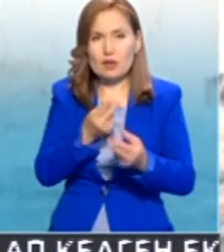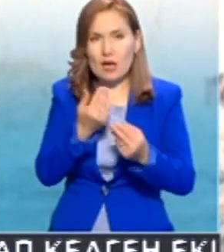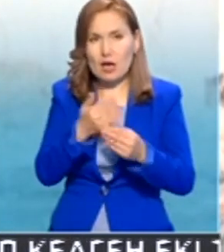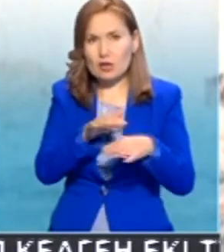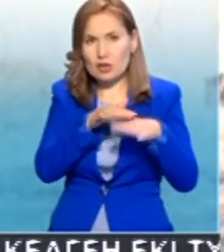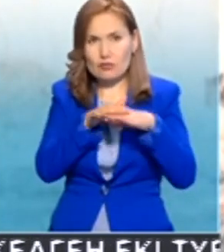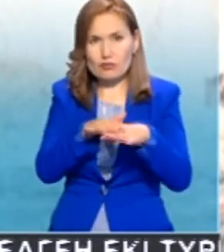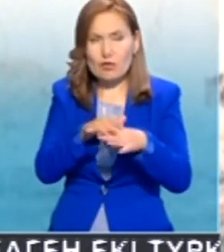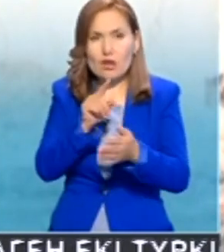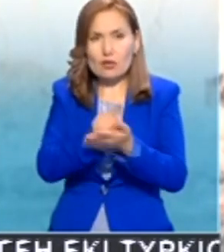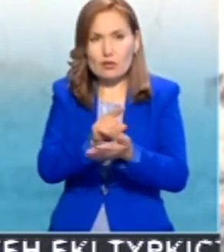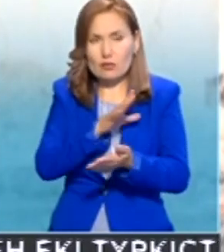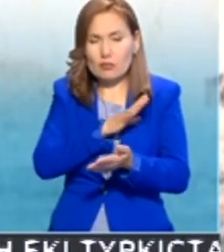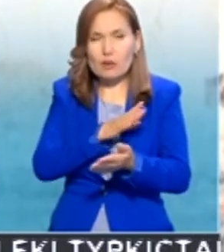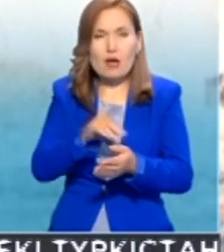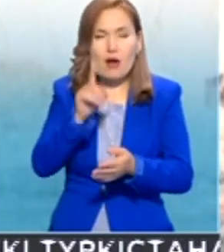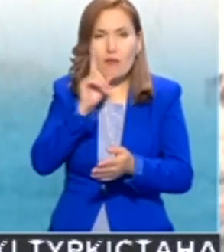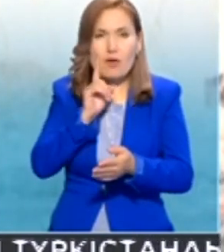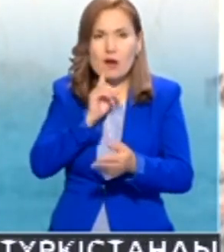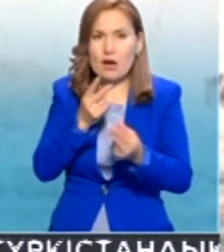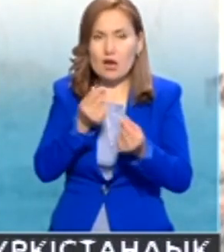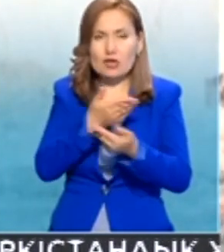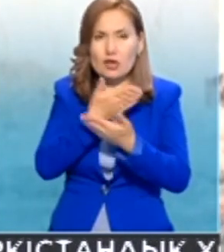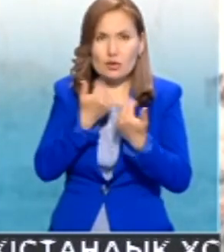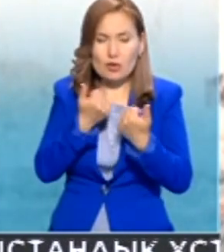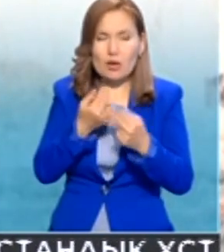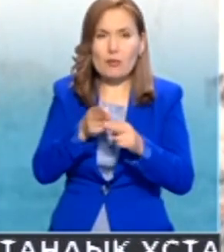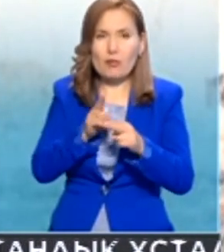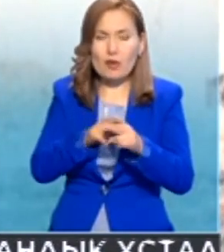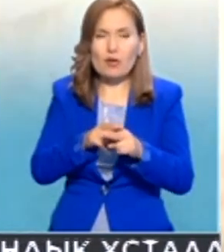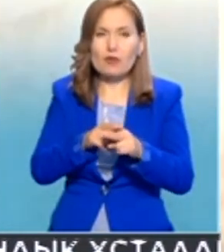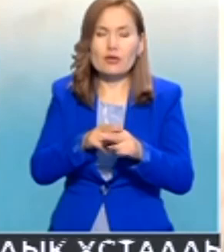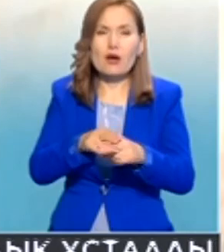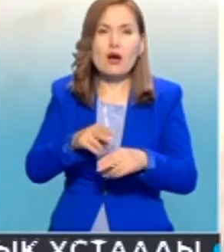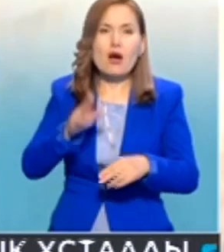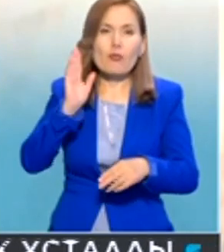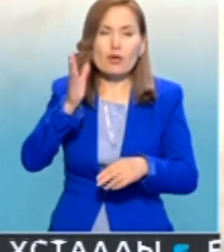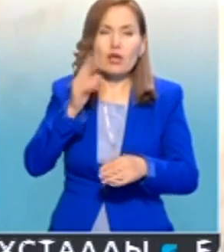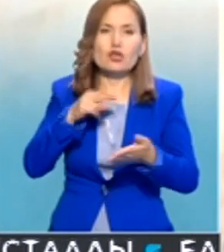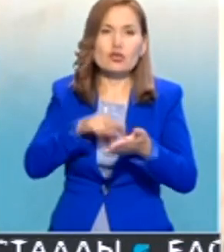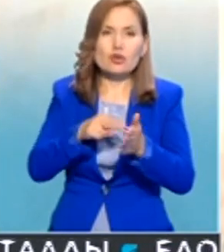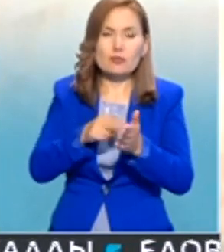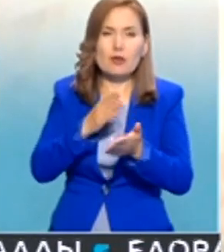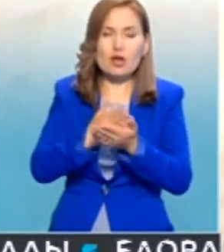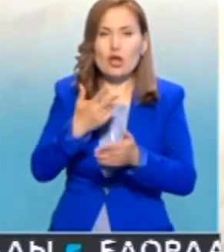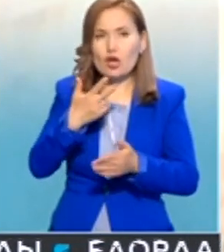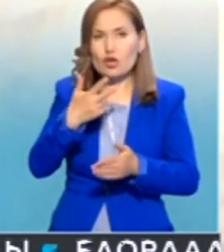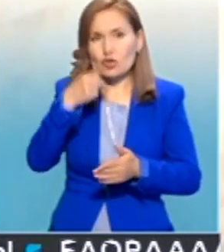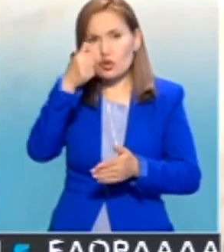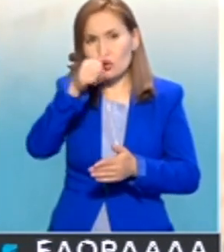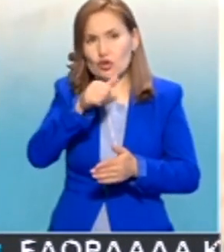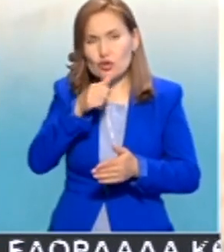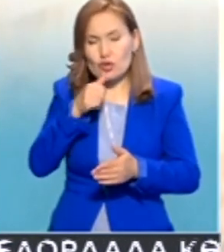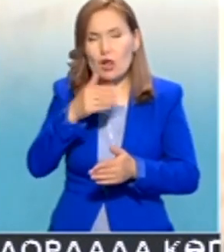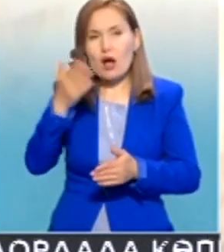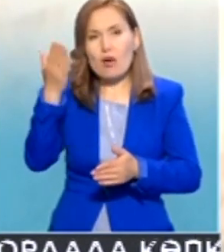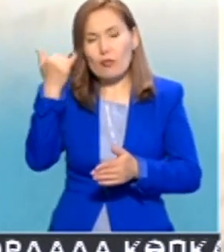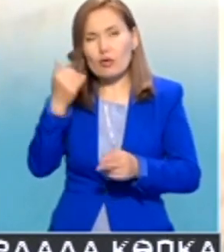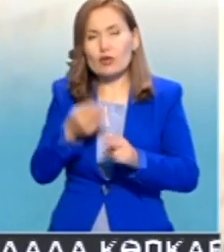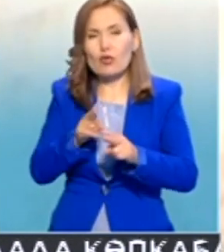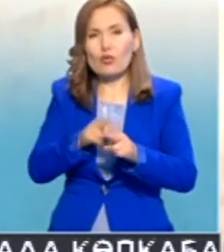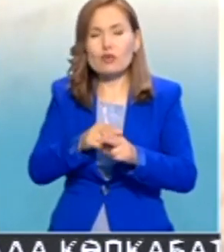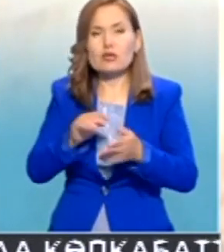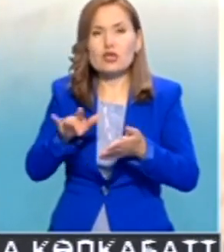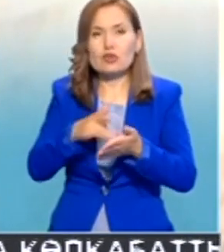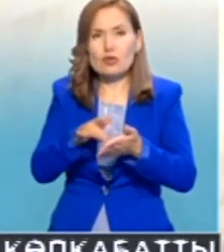Ал жаңағы осы жобаны қайтан түзетуге 8 миллион теңге ақша жоспарланып отыр. 3 жыл бұрынғы жоба, бұл жоба қайтан қымбаттауы мүмкін, өйткені ол